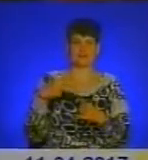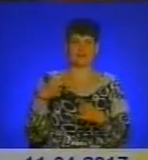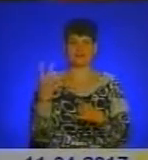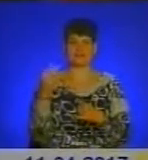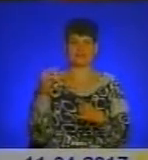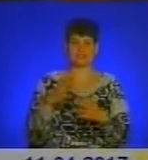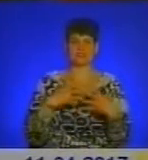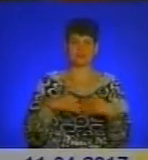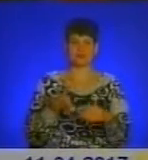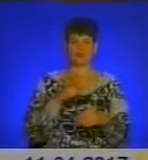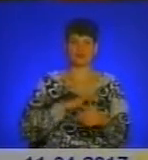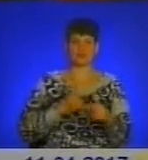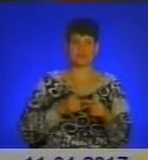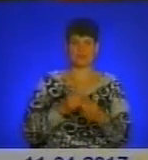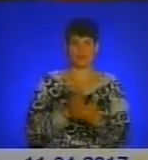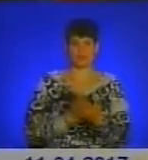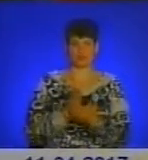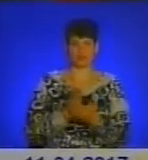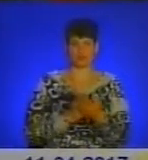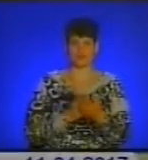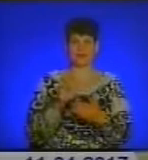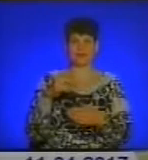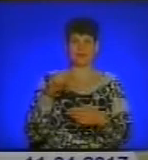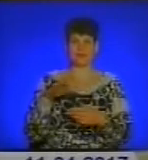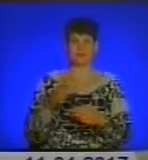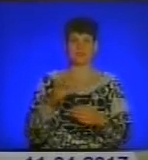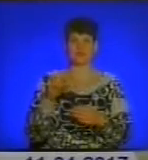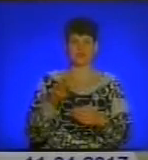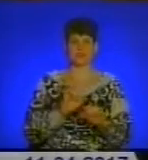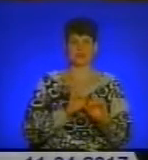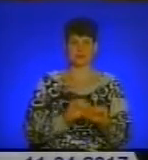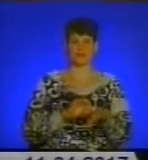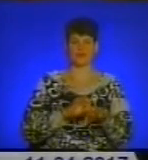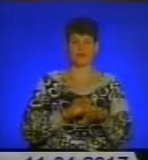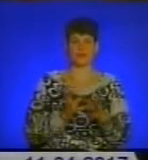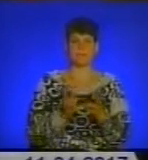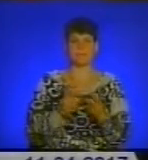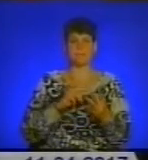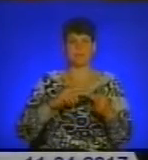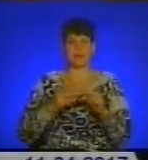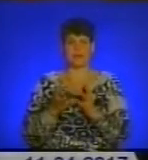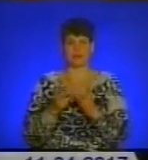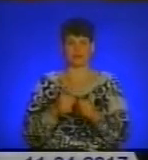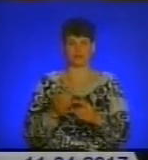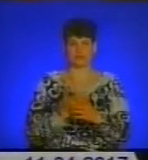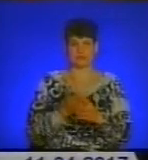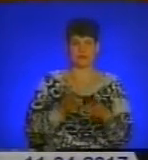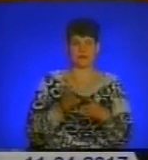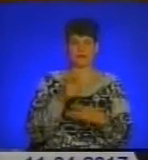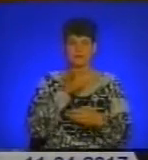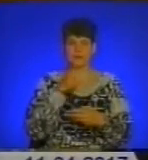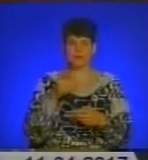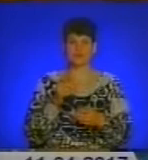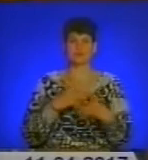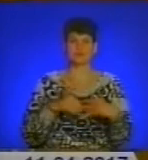сімей користуються цією соціальною послугою. Департамент соцзахисту проводить перерахунок субсидій за опалювальний період. Якщо у сім'ї